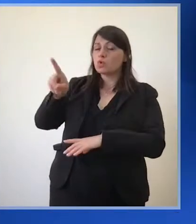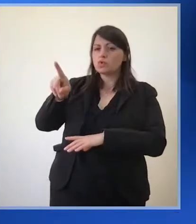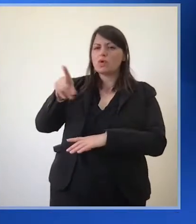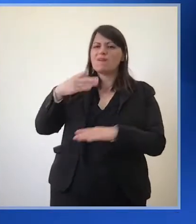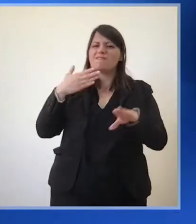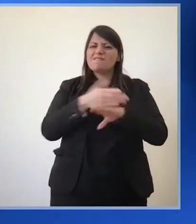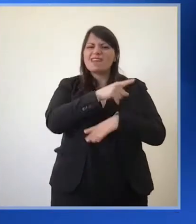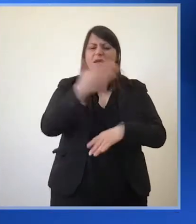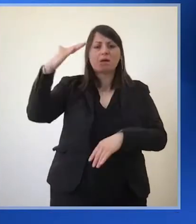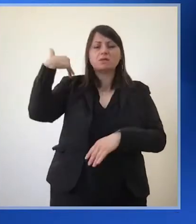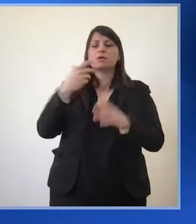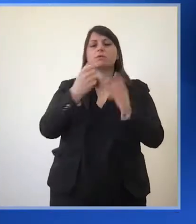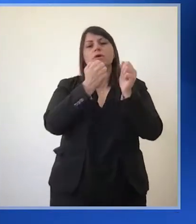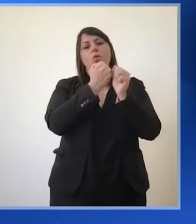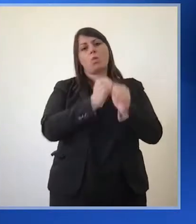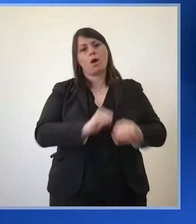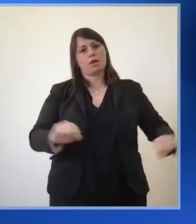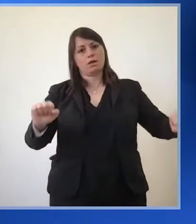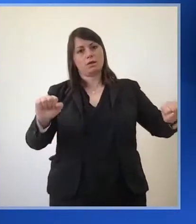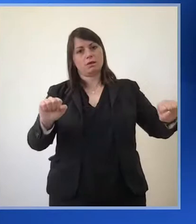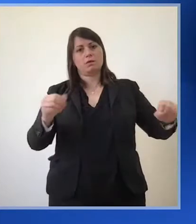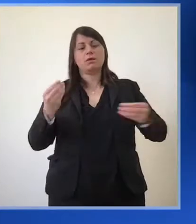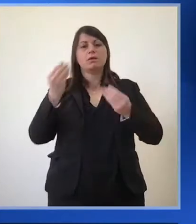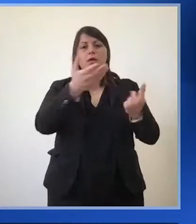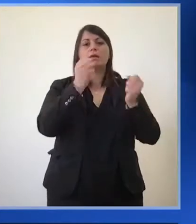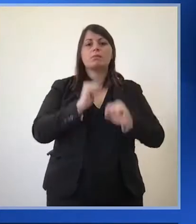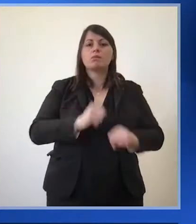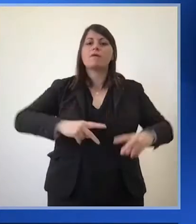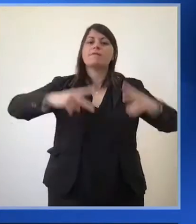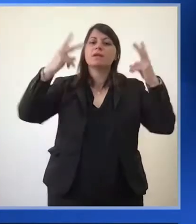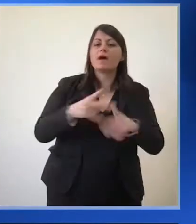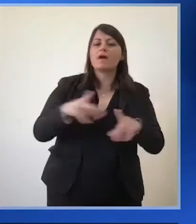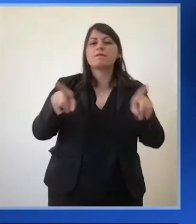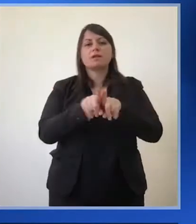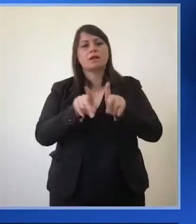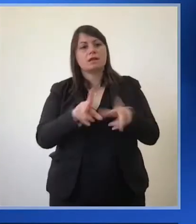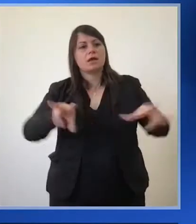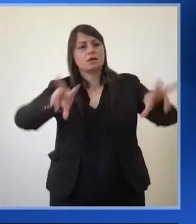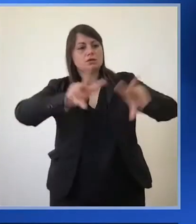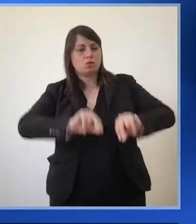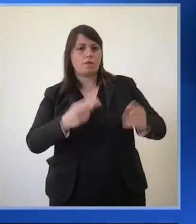e disponga i cuori alla ricerca della verità e della fraternità.